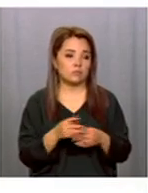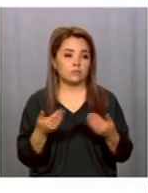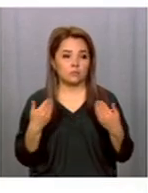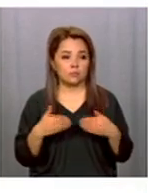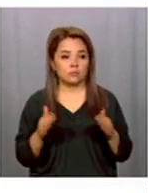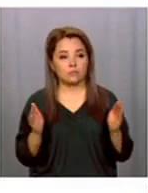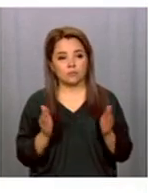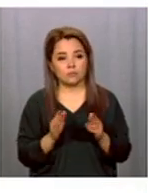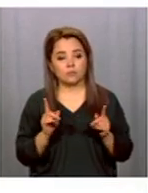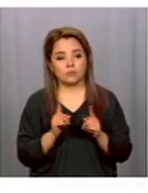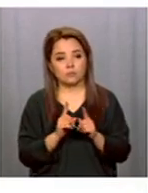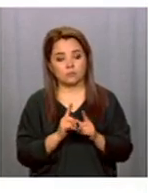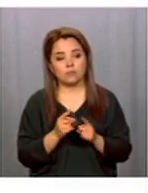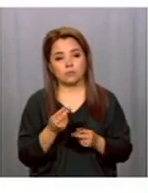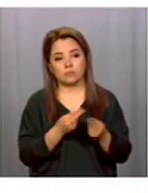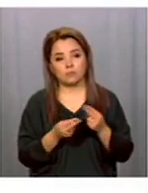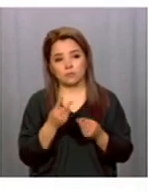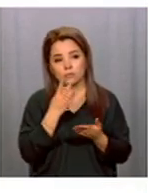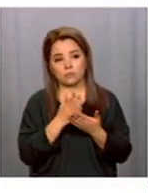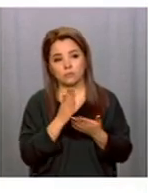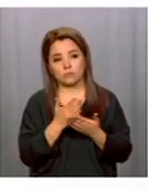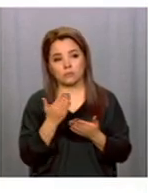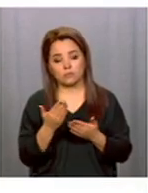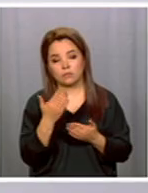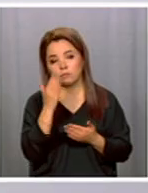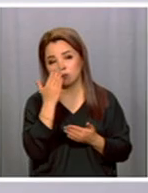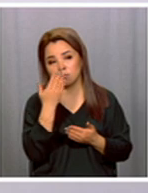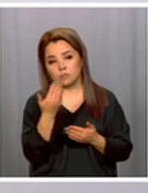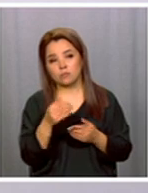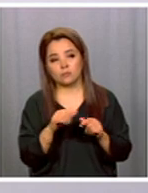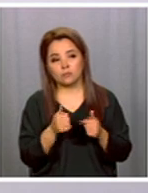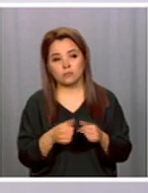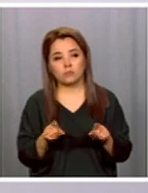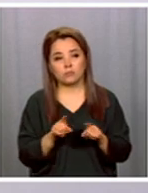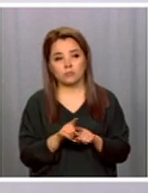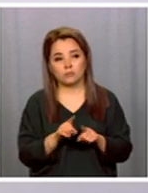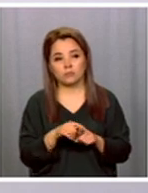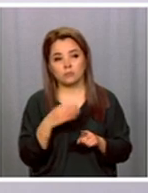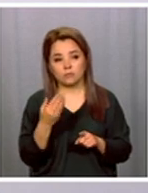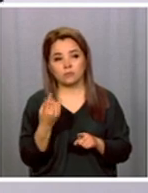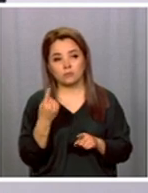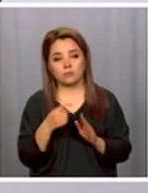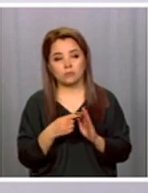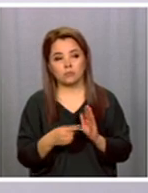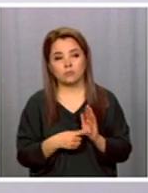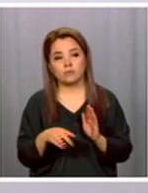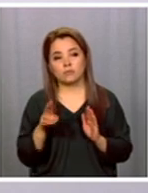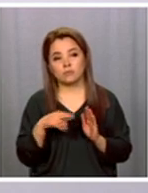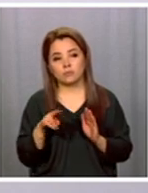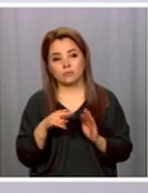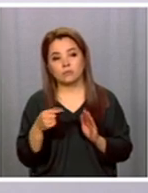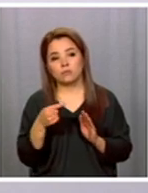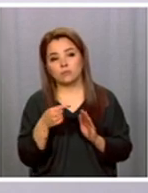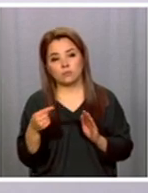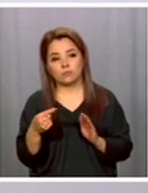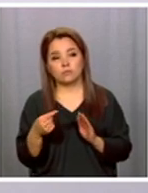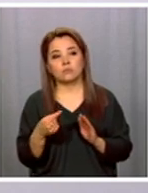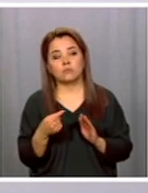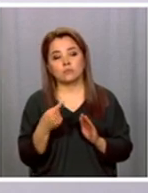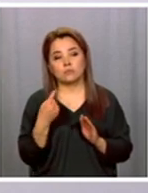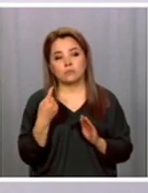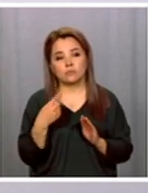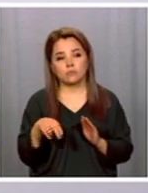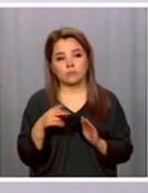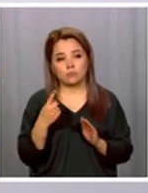кішірейтілген кескінді береді екен. Дөңес айнаның формуласы. Бір бөлінгенді минус бір бөлінген F тең